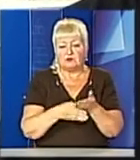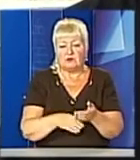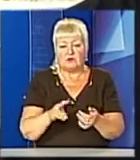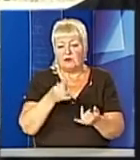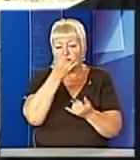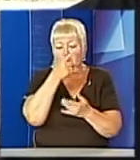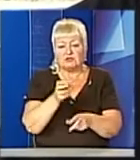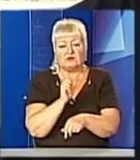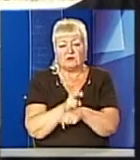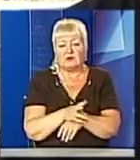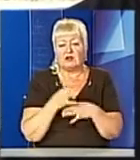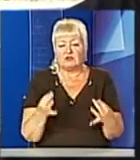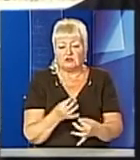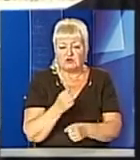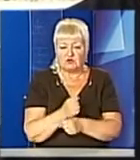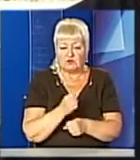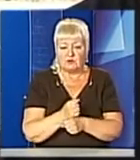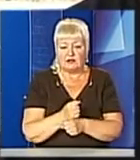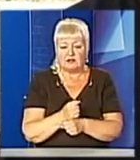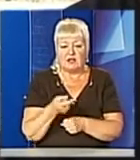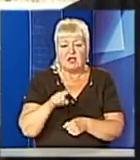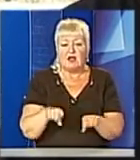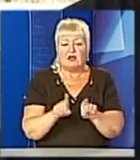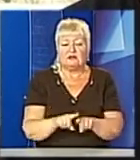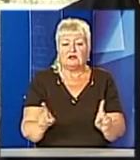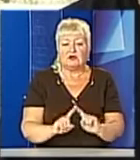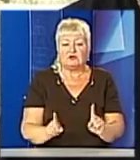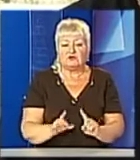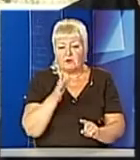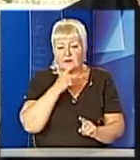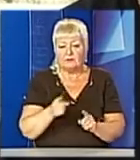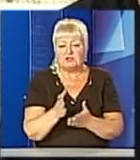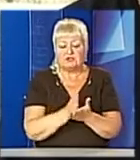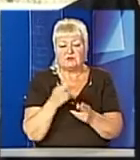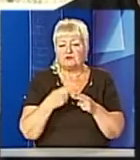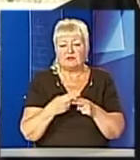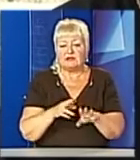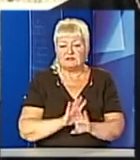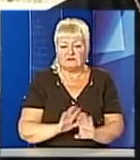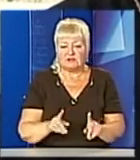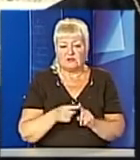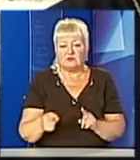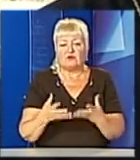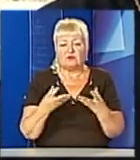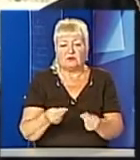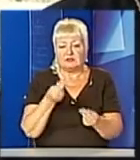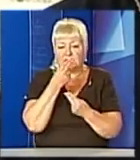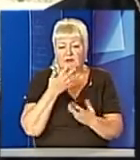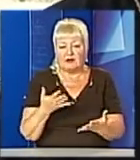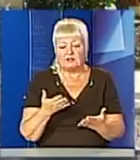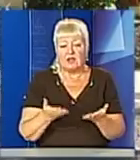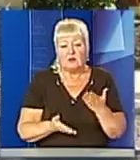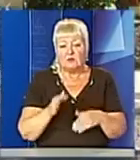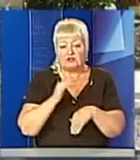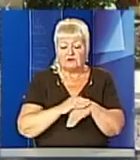їх ні прогнати, нічого зробити, але так, щоб під час служб нам не заважають. От протягом дня ми не бачимо. Хіба може